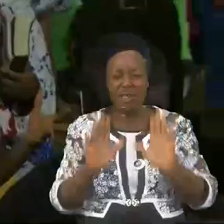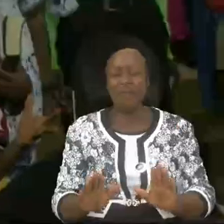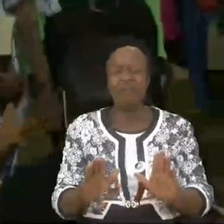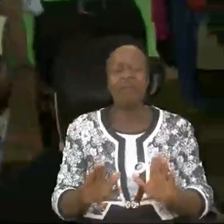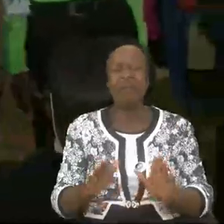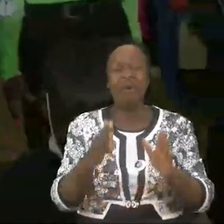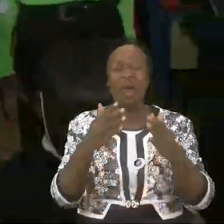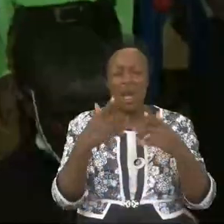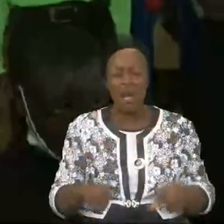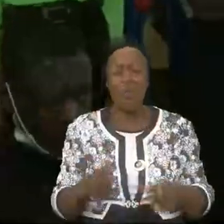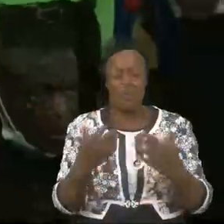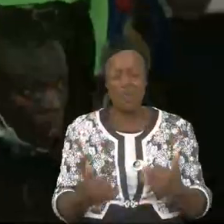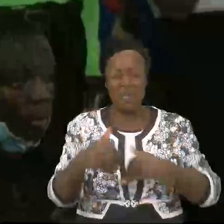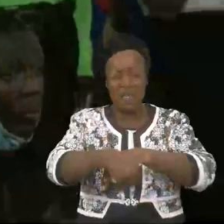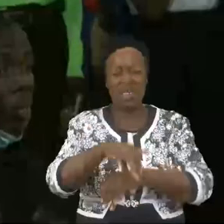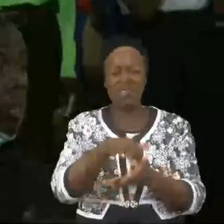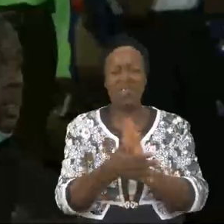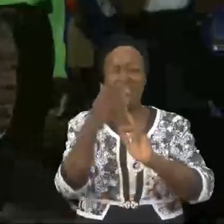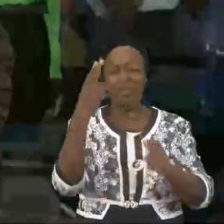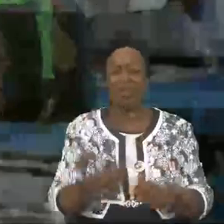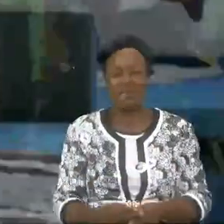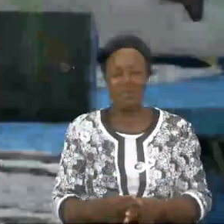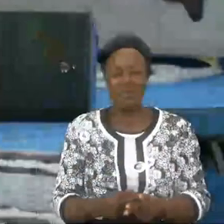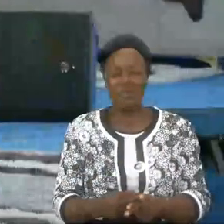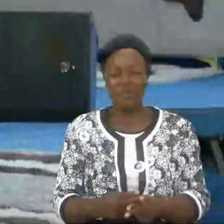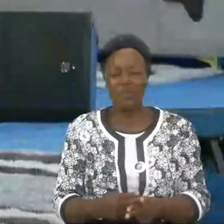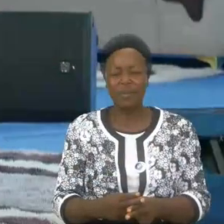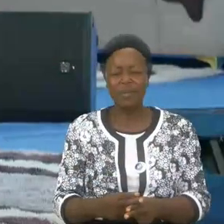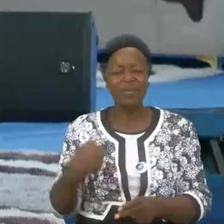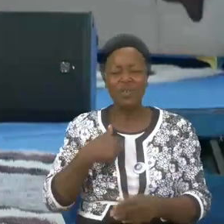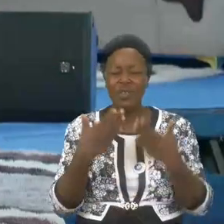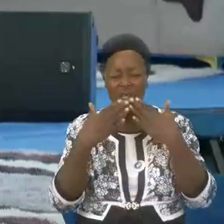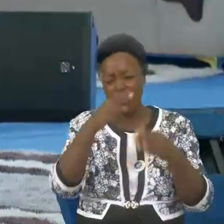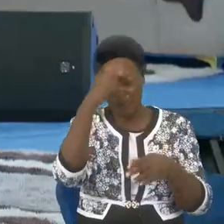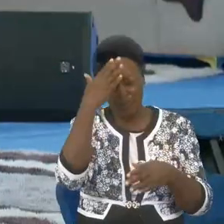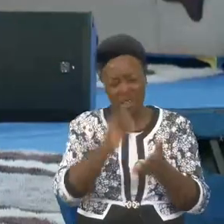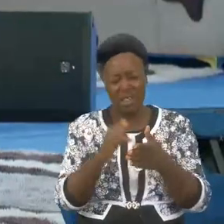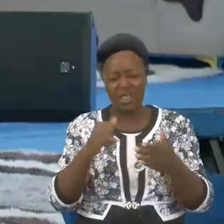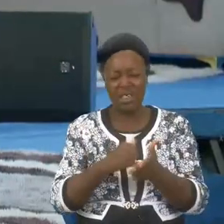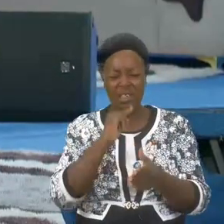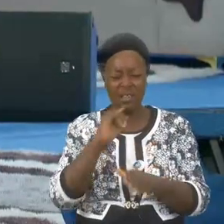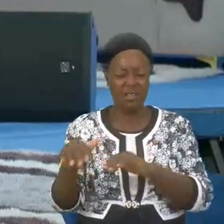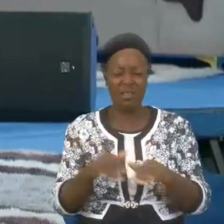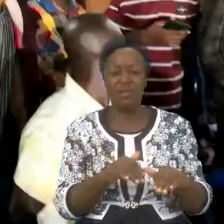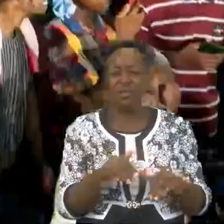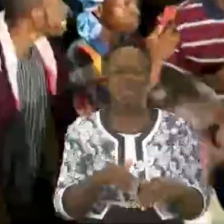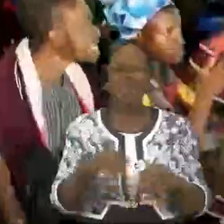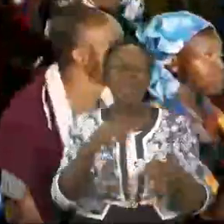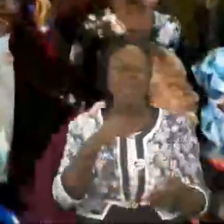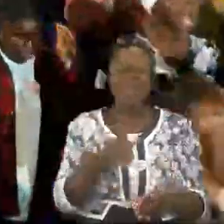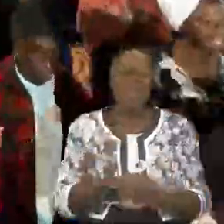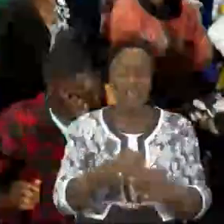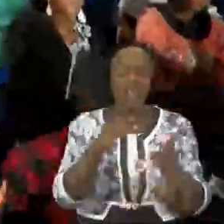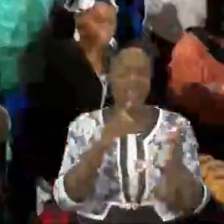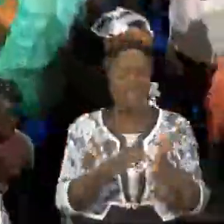grandes choses miraculeuses au nom de Jésus. Nous te remercions pour l'exaucement. Au